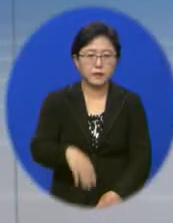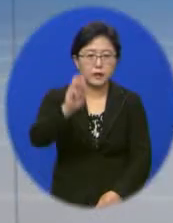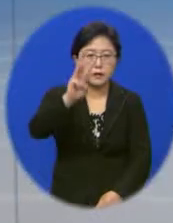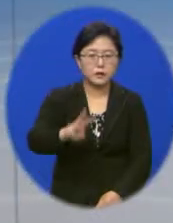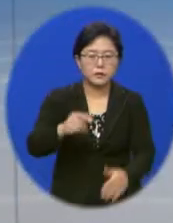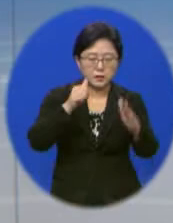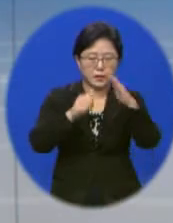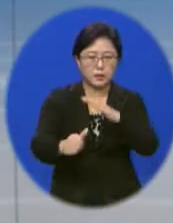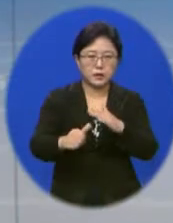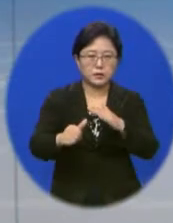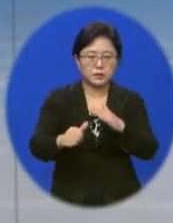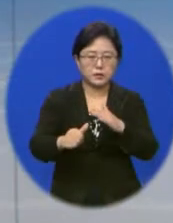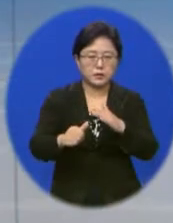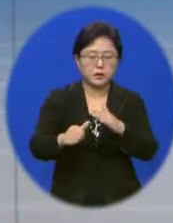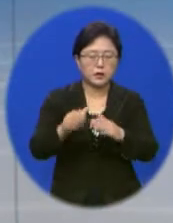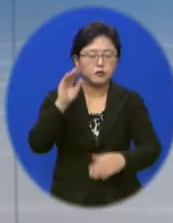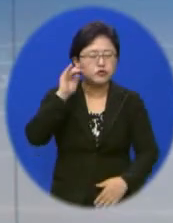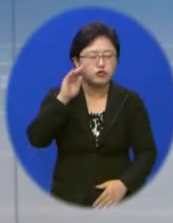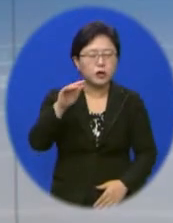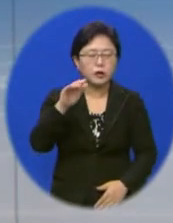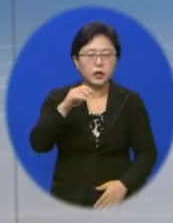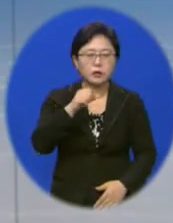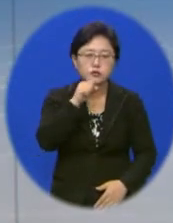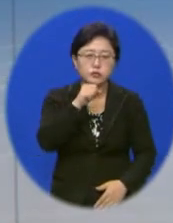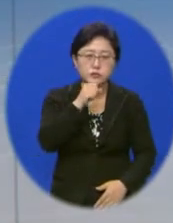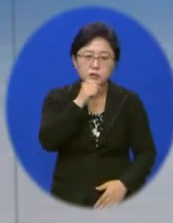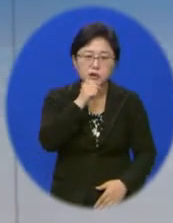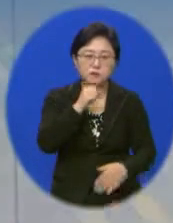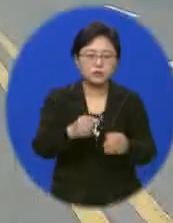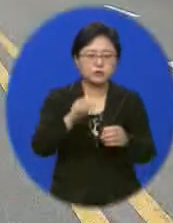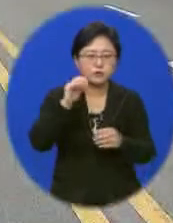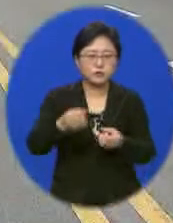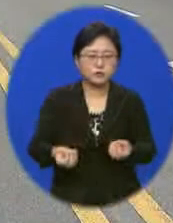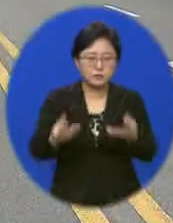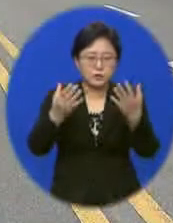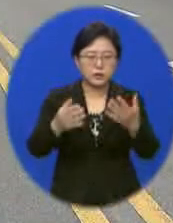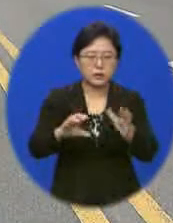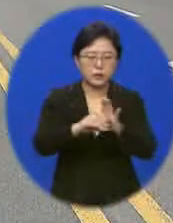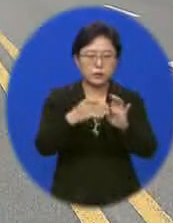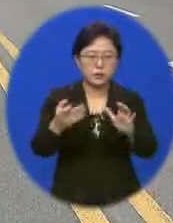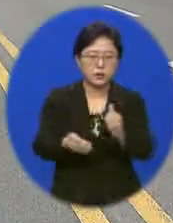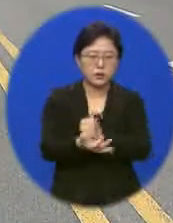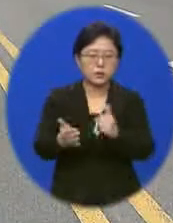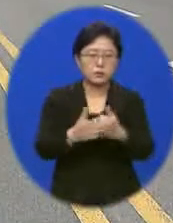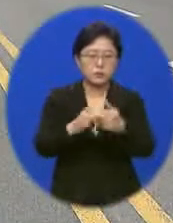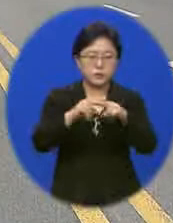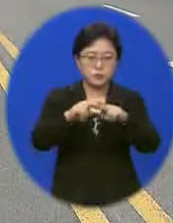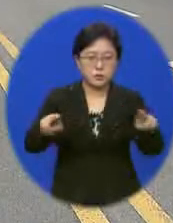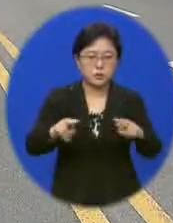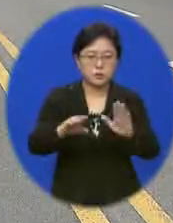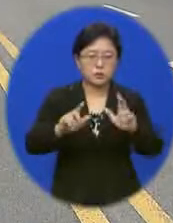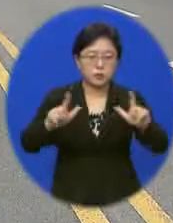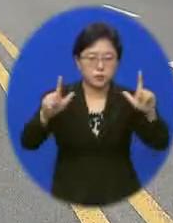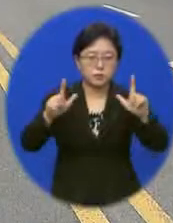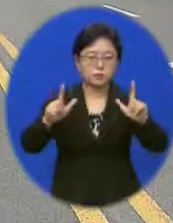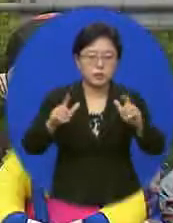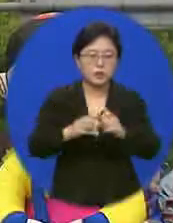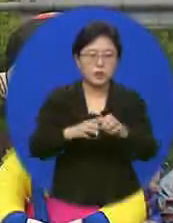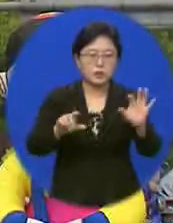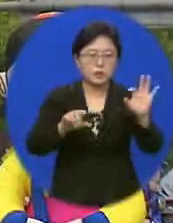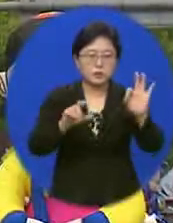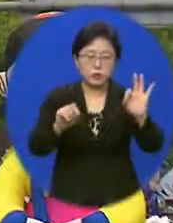광주의 대표적 지역 축제인 추억의 충장 축제가 코로나19 여파로 전격 취소됐습니다. 광주 동구는 오는